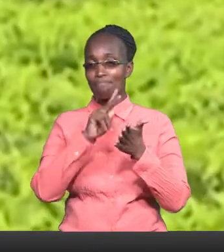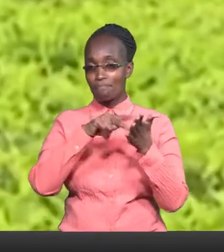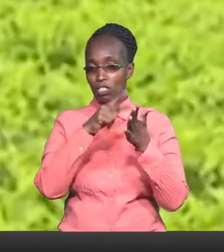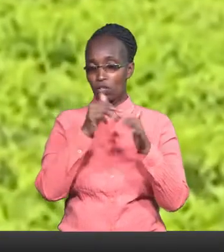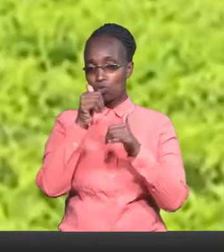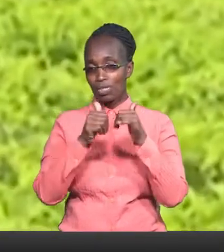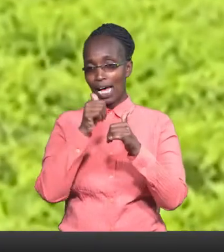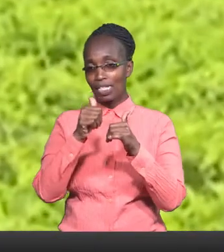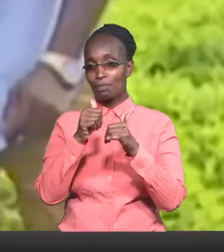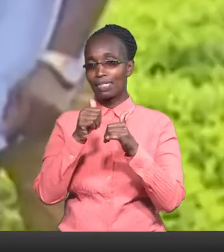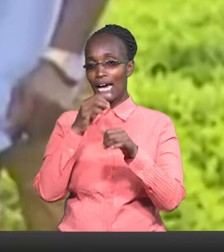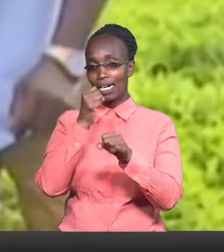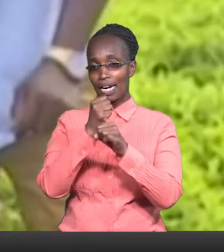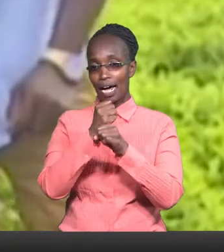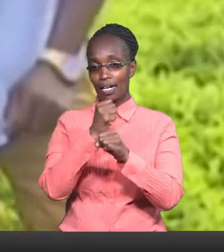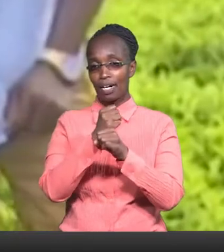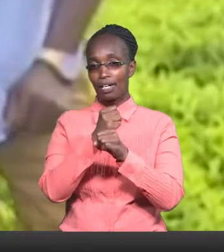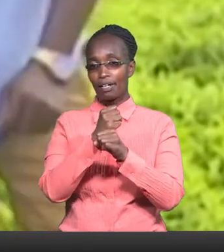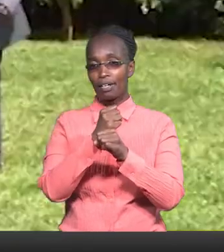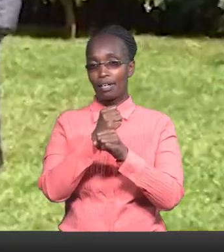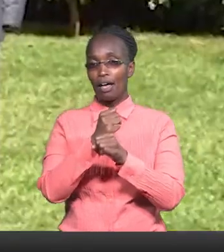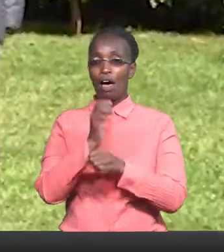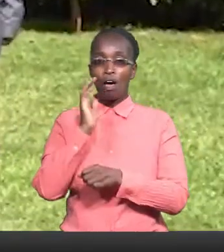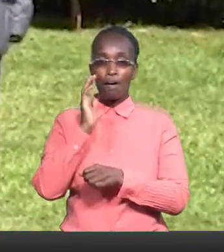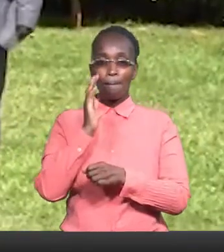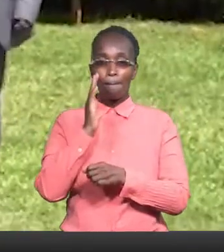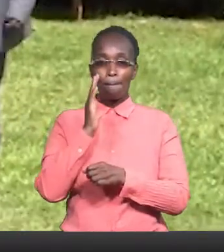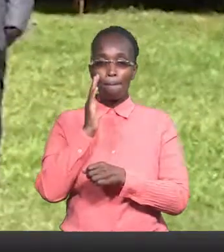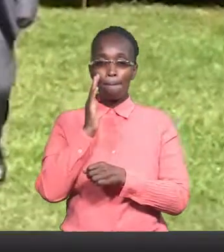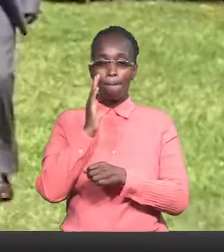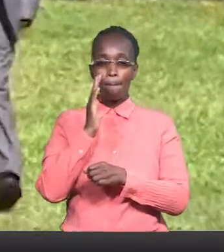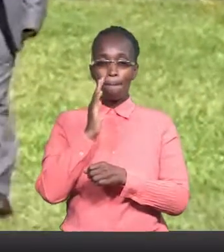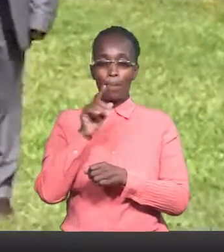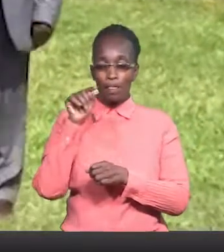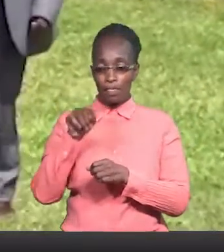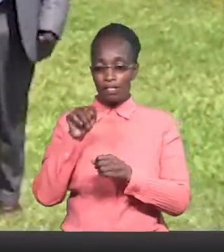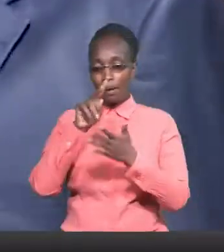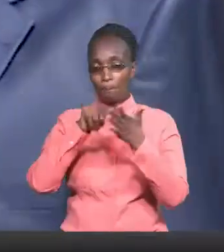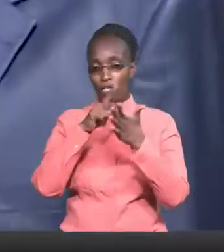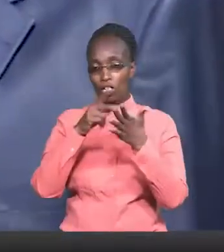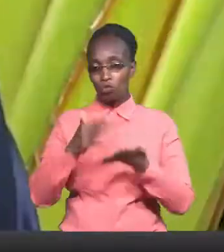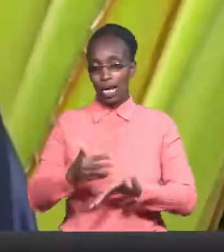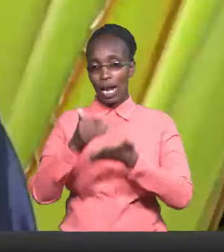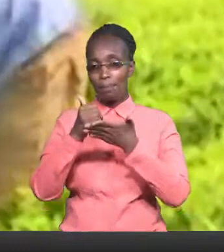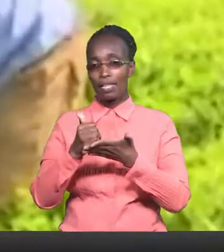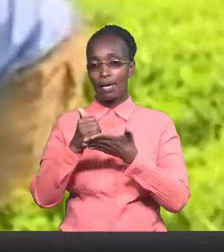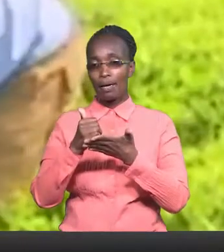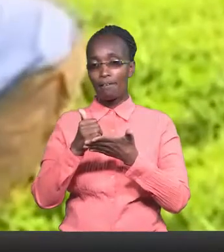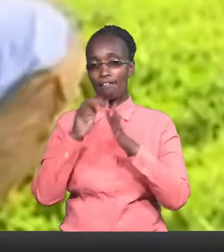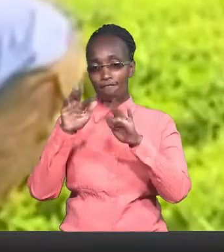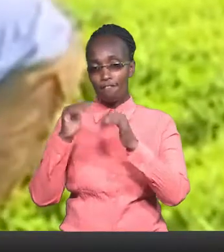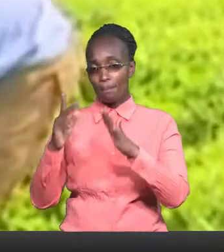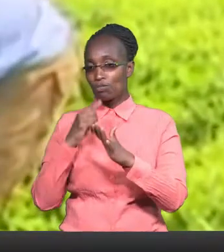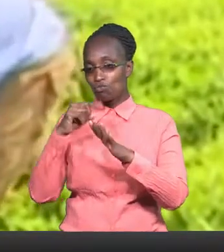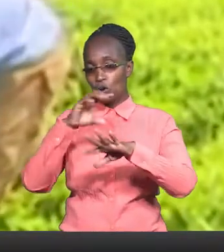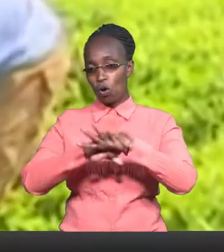zimeendelezwa. Kulingana na mkurugenzi mkuu wa shirika moja la akiba na mikopo kaunti ya Murang'a, James Mboy, mwondoko huu utasaidia